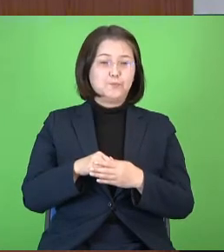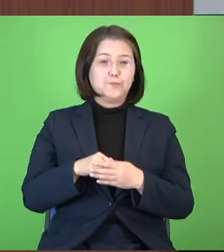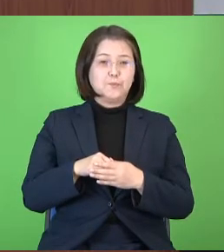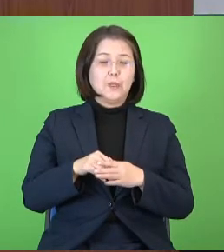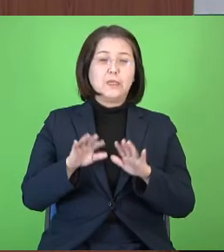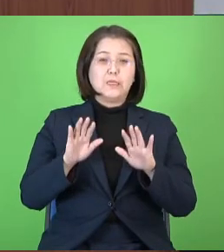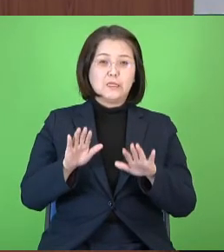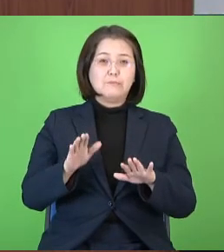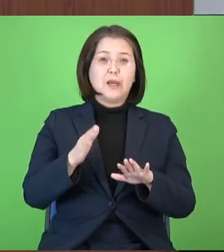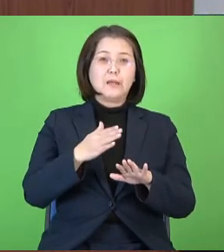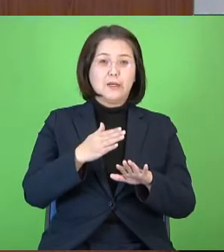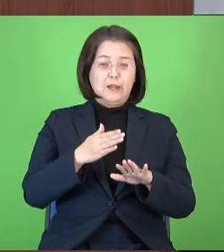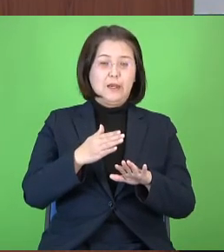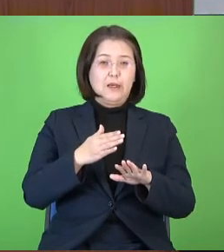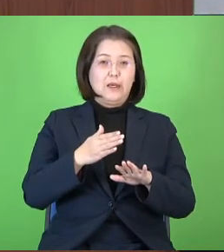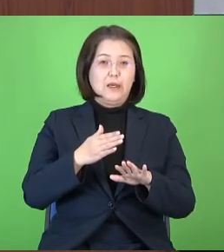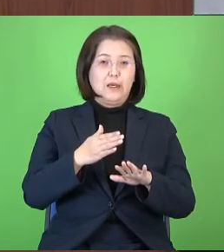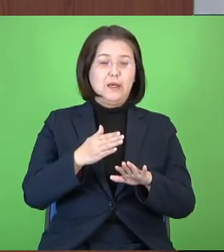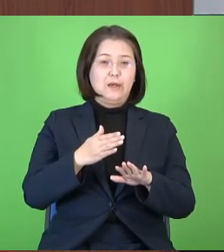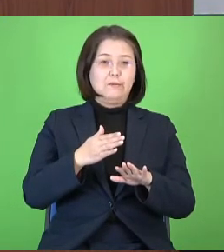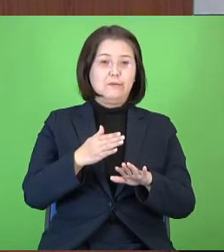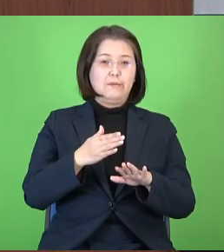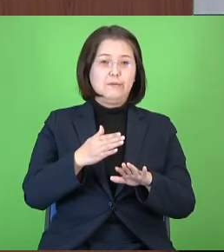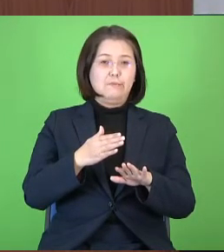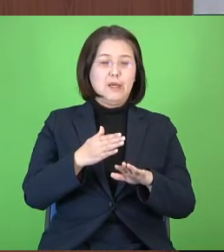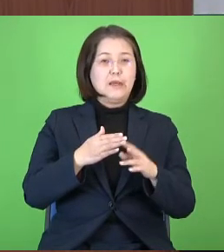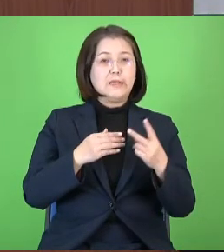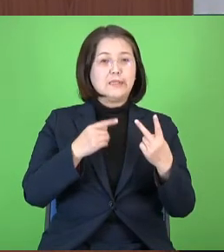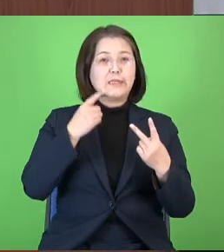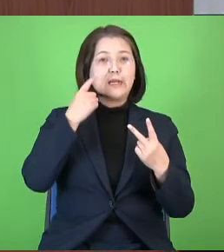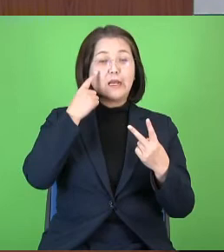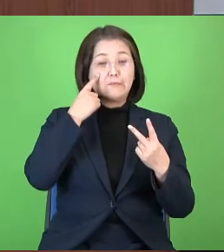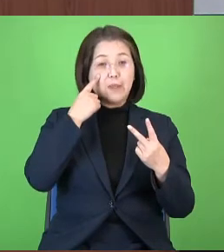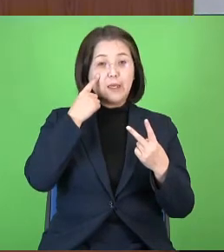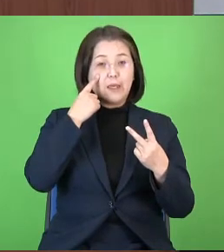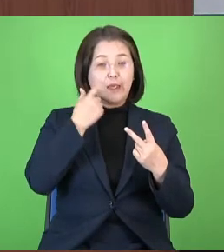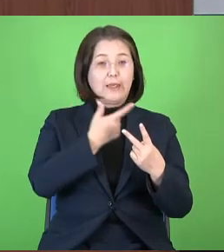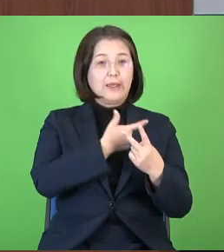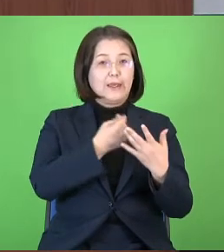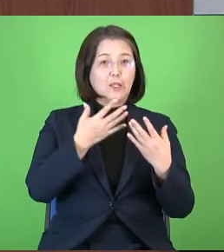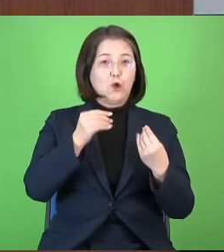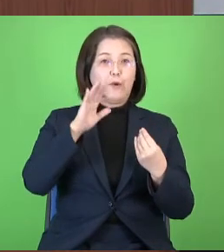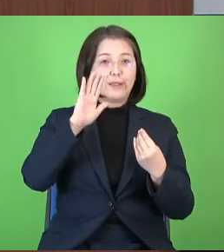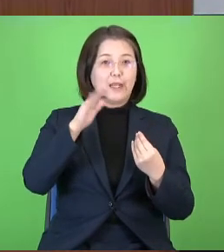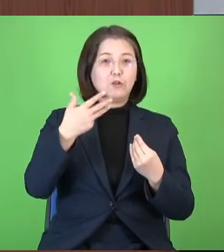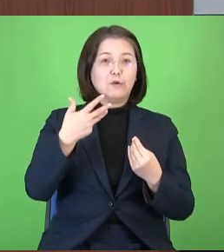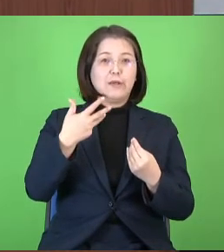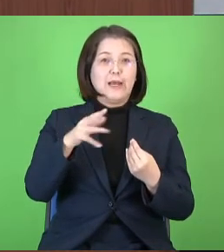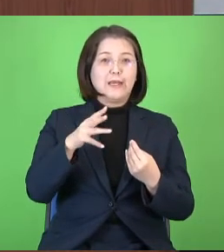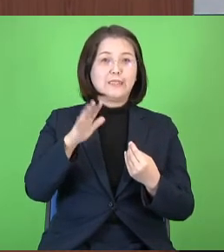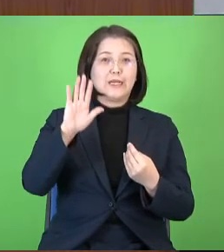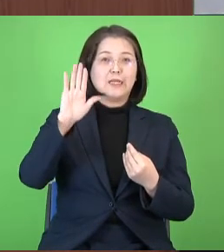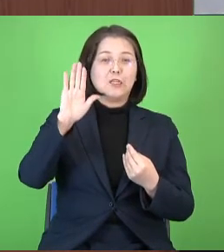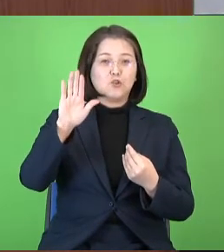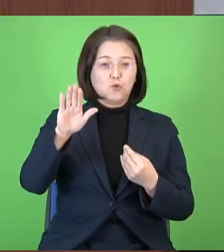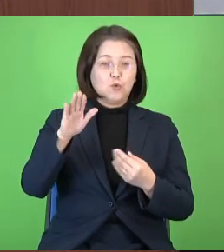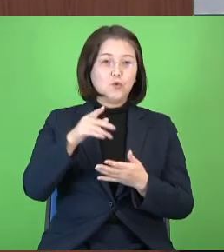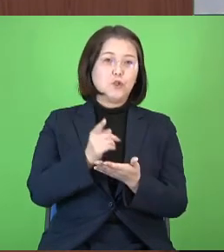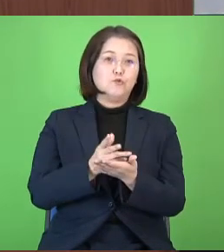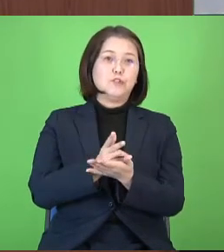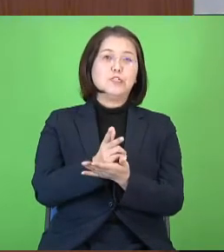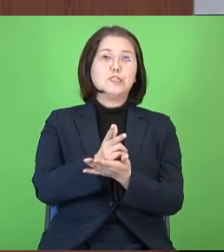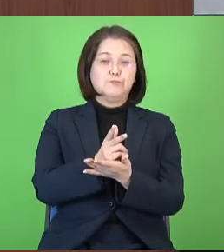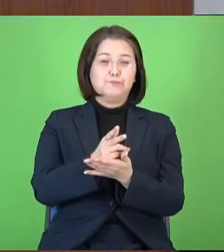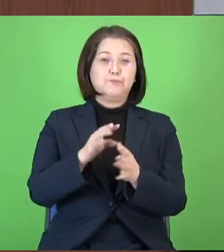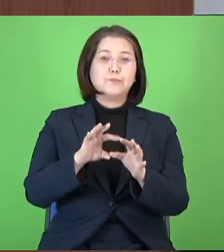やらティソーこうやって予約を取ってて言っがいいのかまあいろんなやり方また考えられると思っています